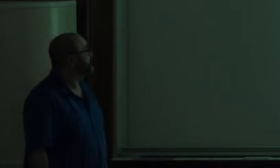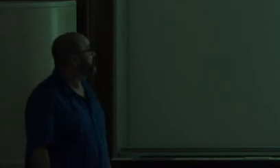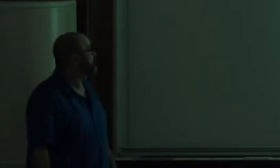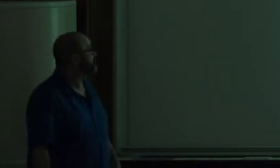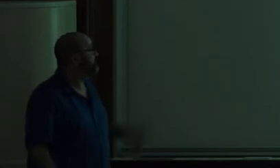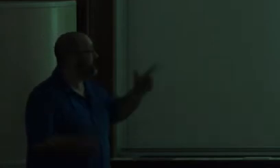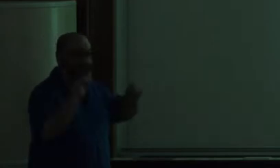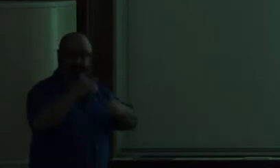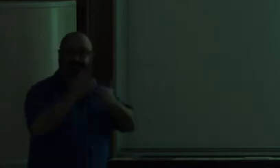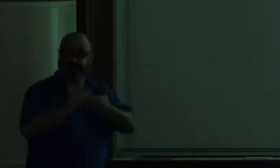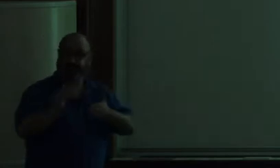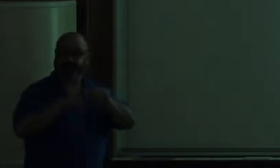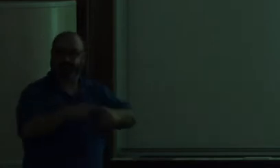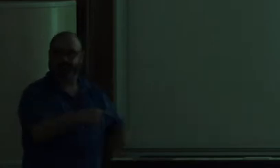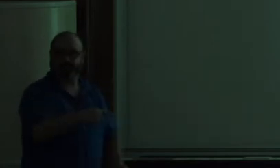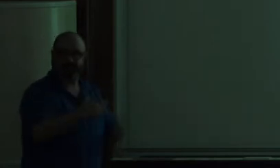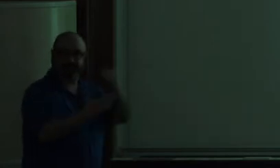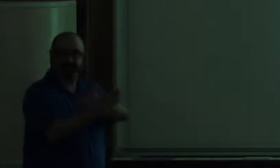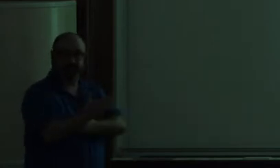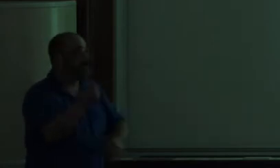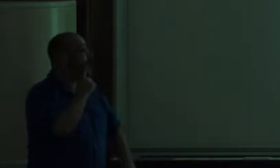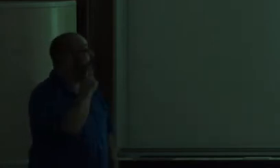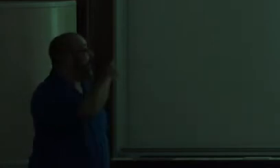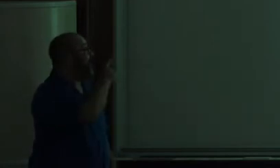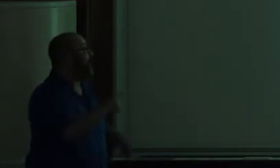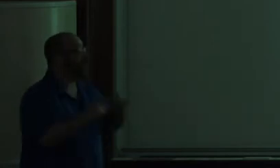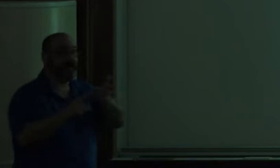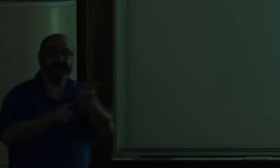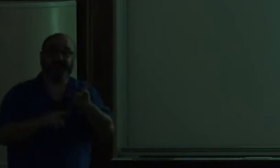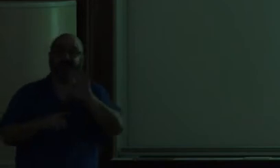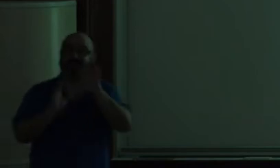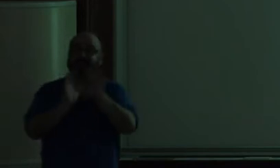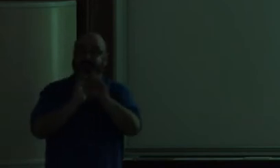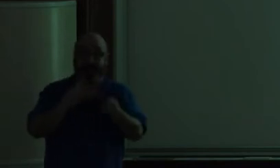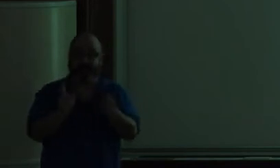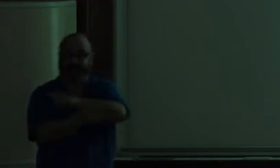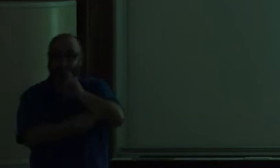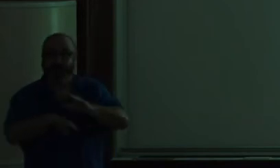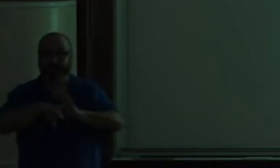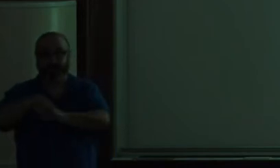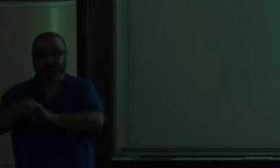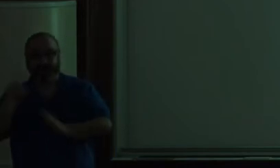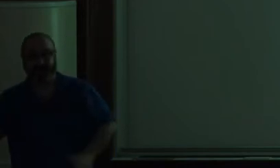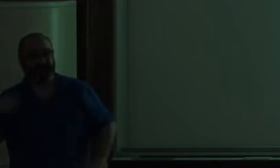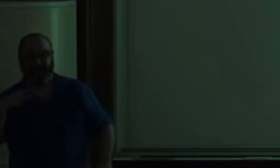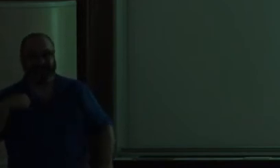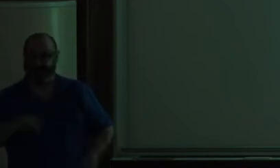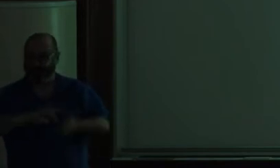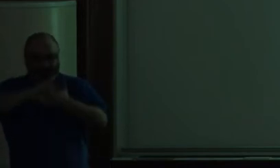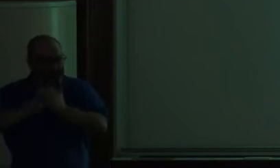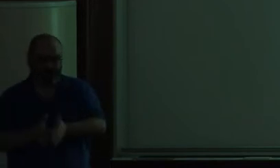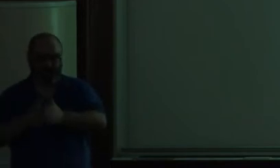mais ça marche. Parce que la raison pour laquelle on a créé cette interface dans ce sens-là, c'est qu'à droite, on accepte n'importe